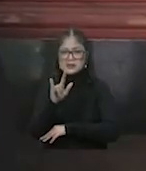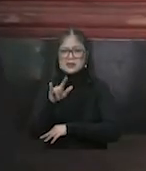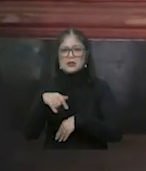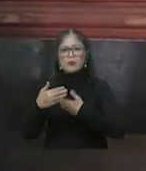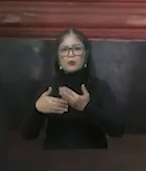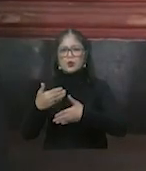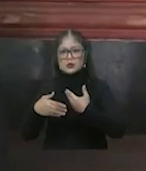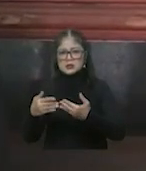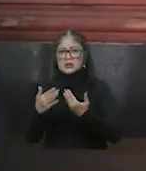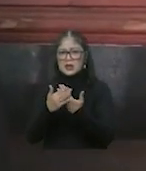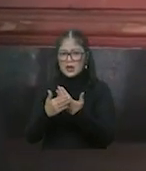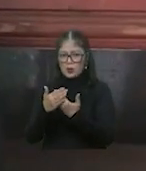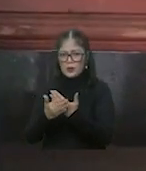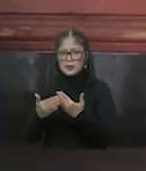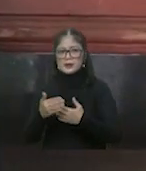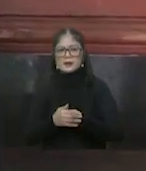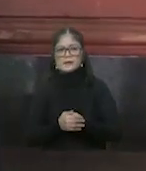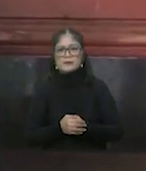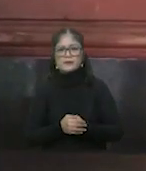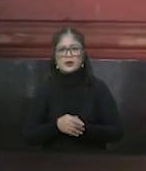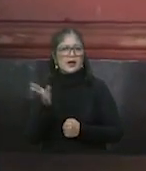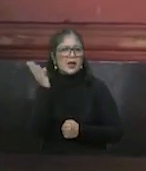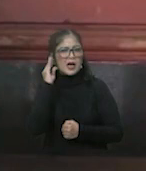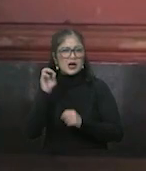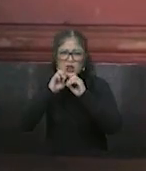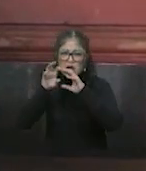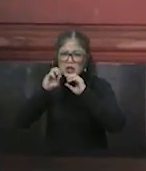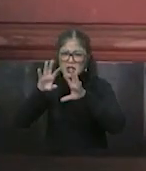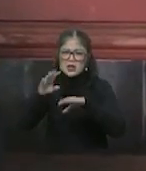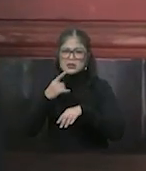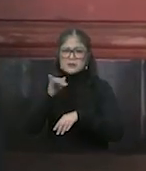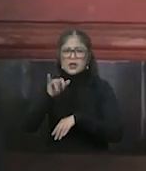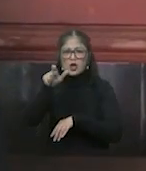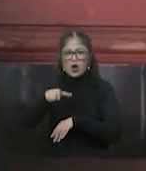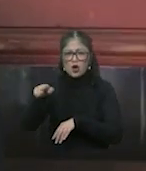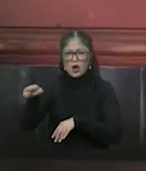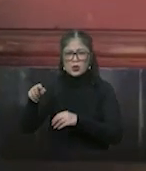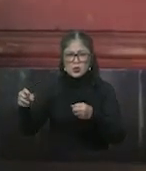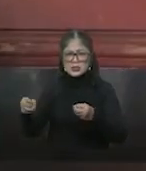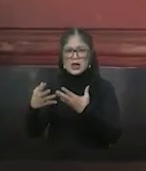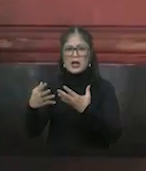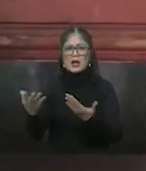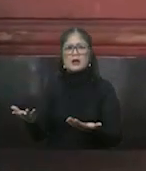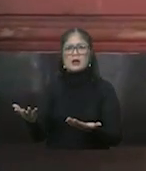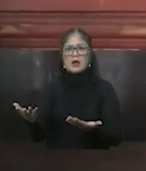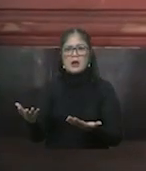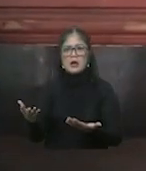sempat yang dengar teriakan seperti orang jatuh atau kecelakaan aja. Itu dari karyawan ya? Berarti.